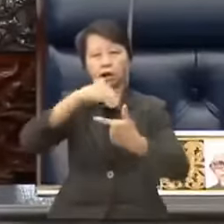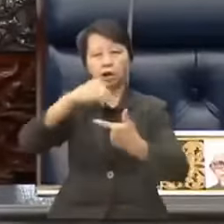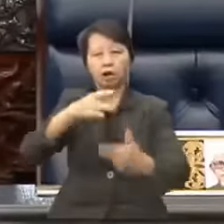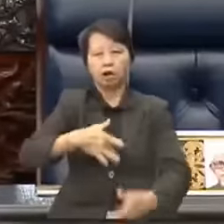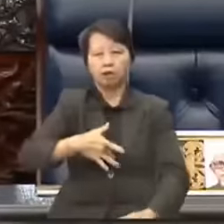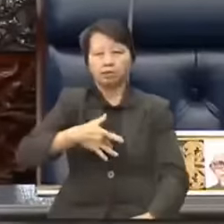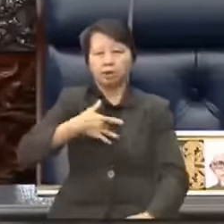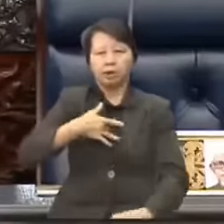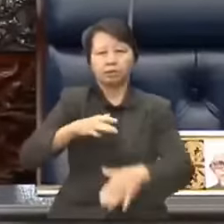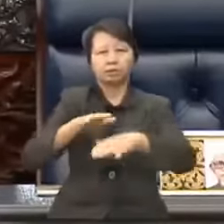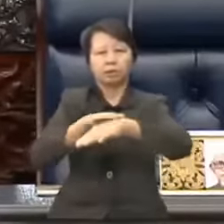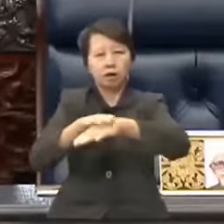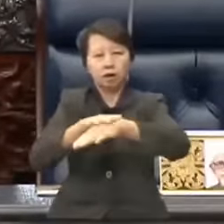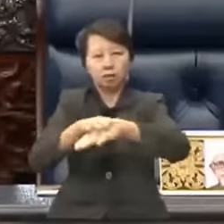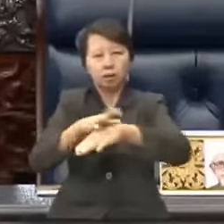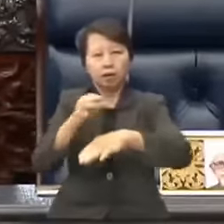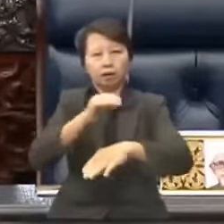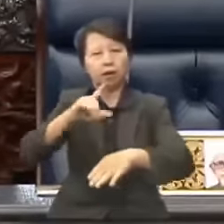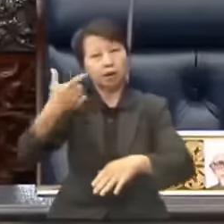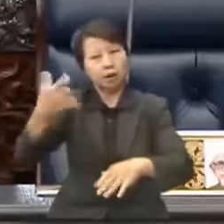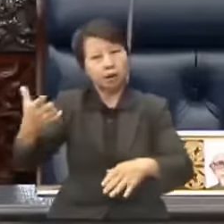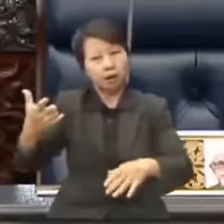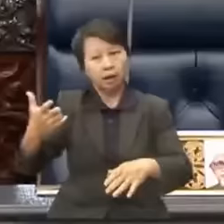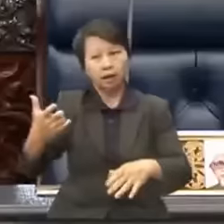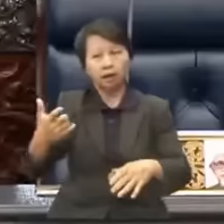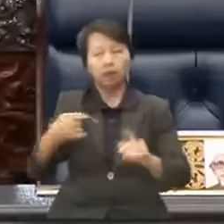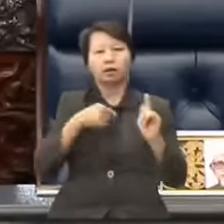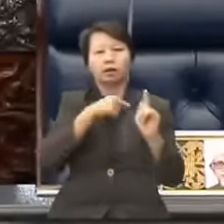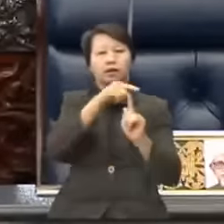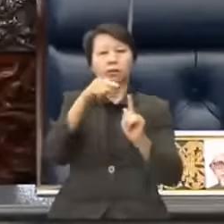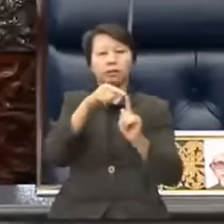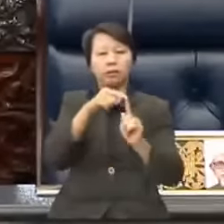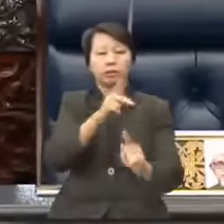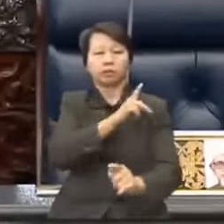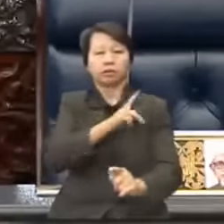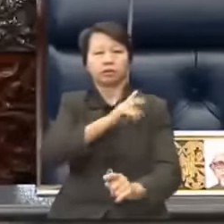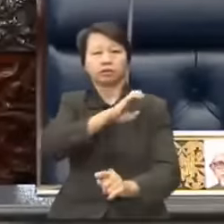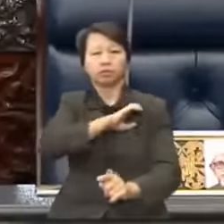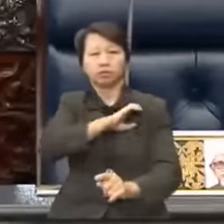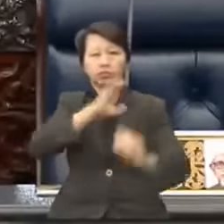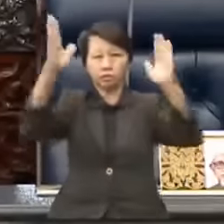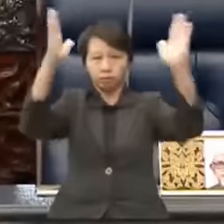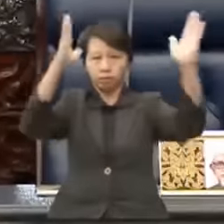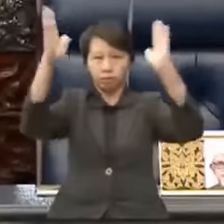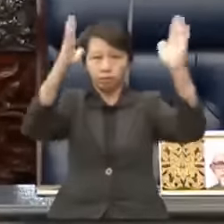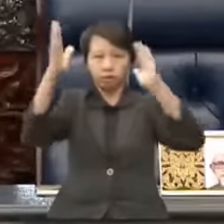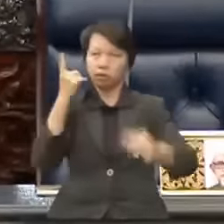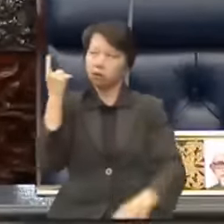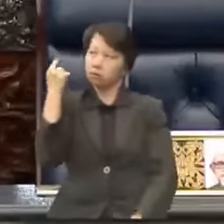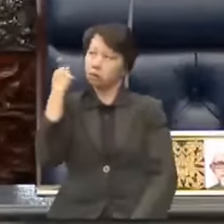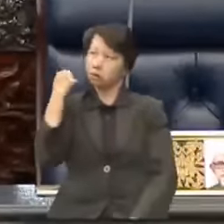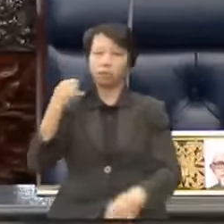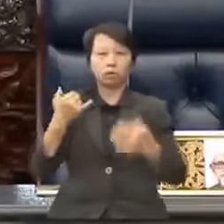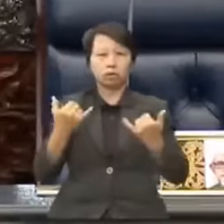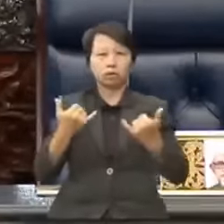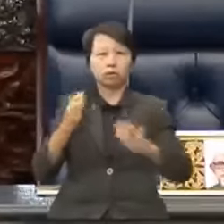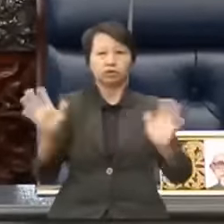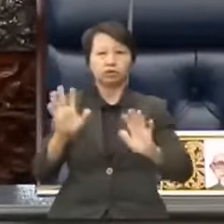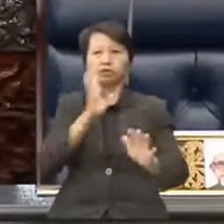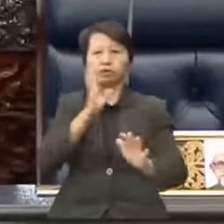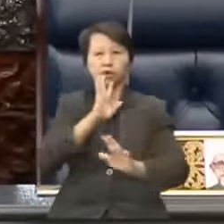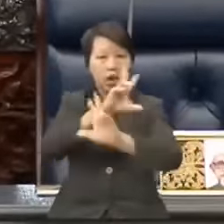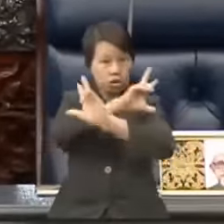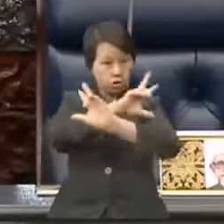perasaan perkauman dan sebagainya Itu jadi Bil ketua polis negara katakan Jangan sebut